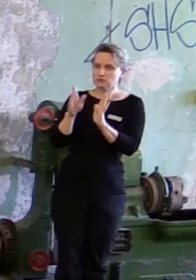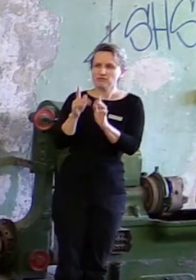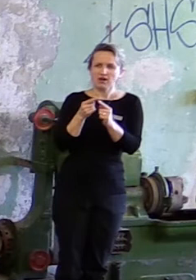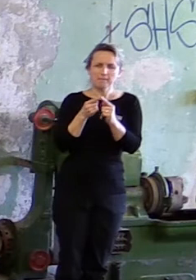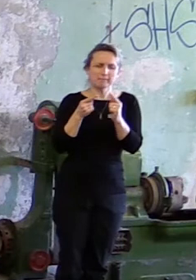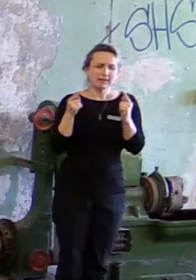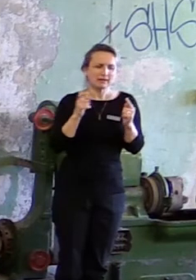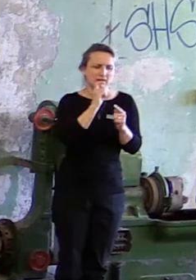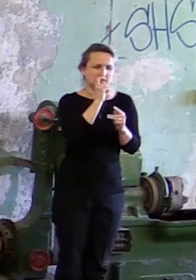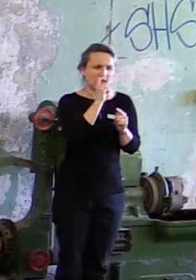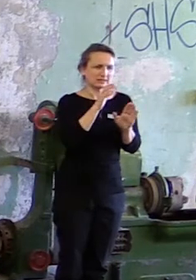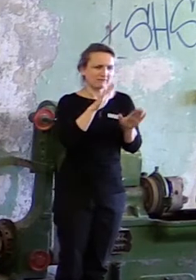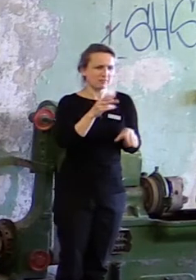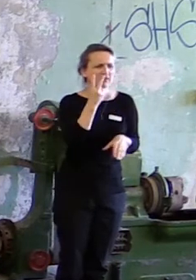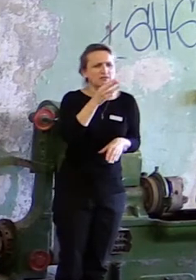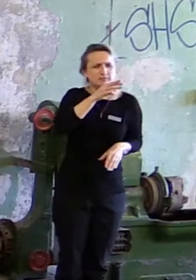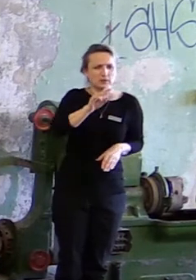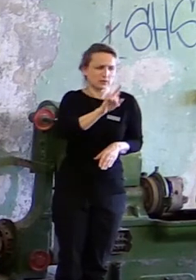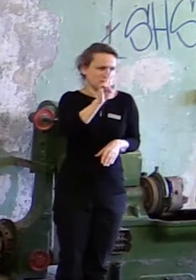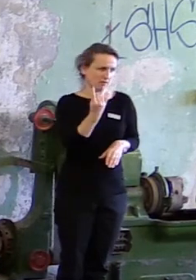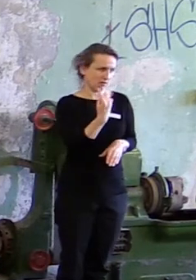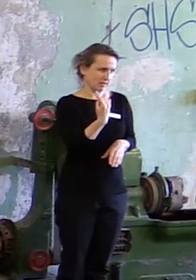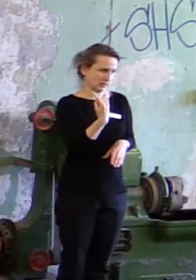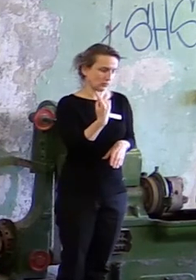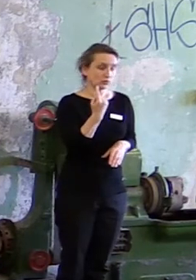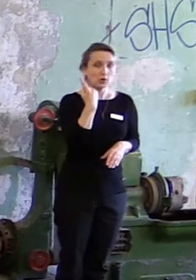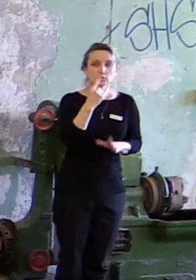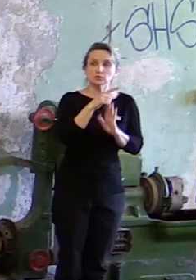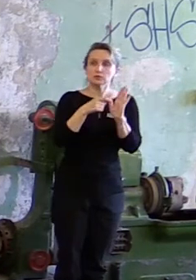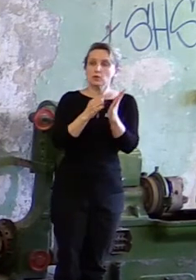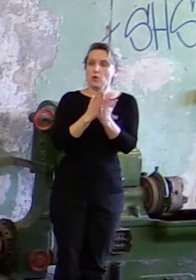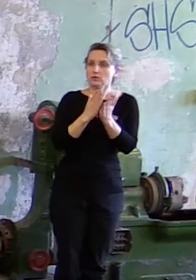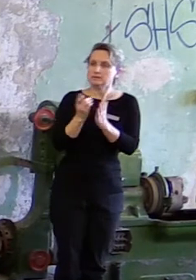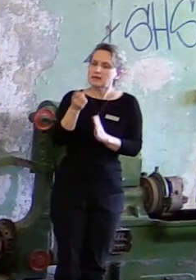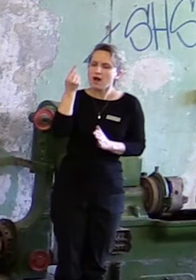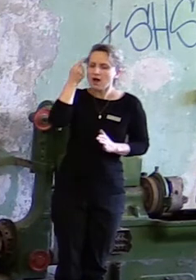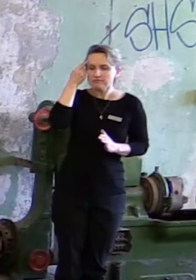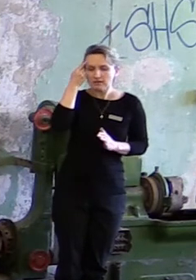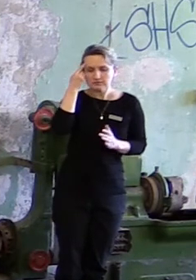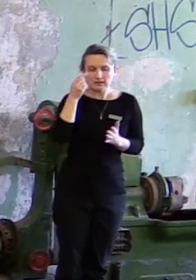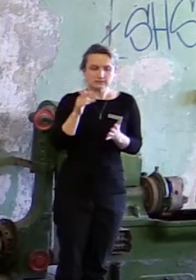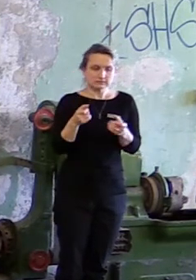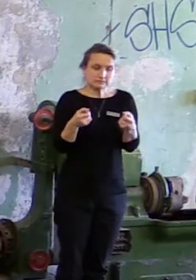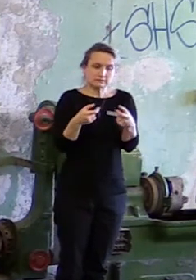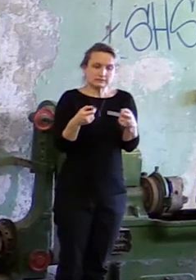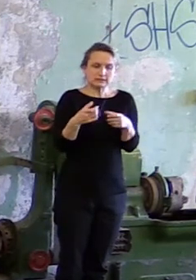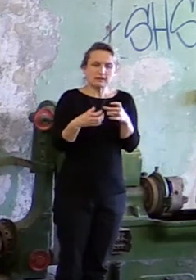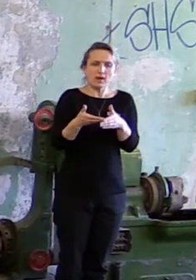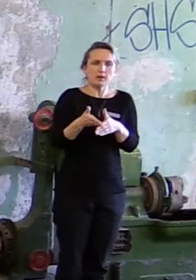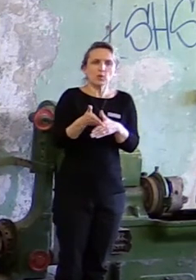pikalt, kuid meil on jäänud tõesti paar minutit. Ja see küsimus on selline, et sinu arvates, kuhu liigub digimaailm ja kui kiires